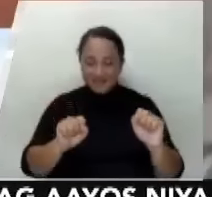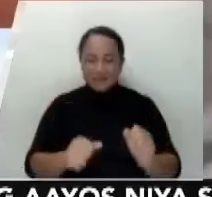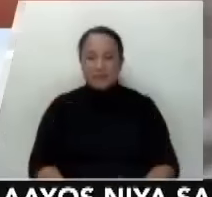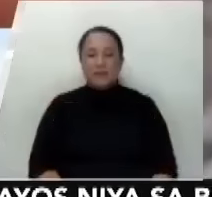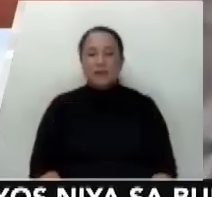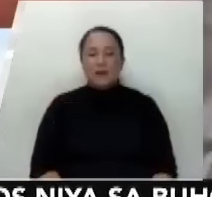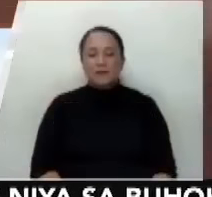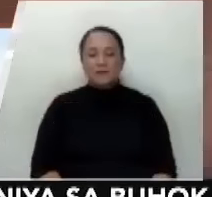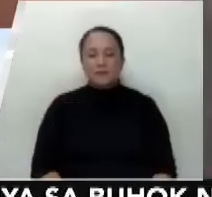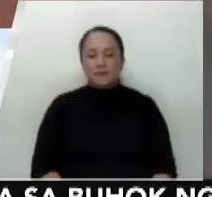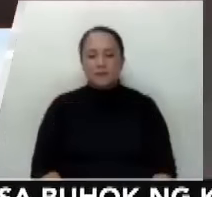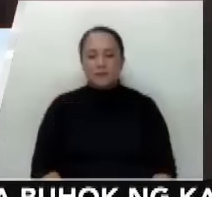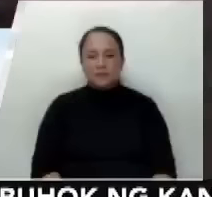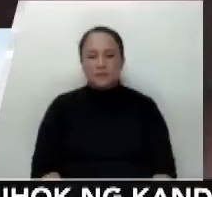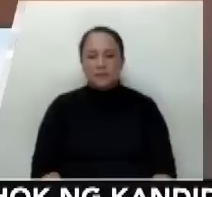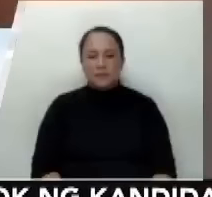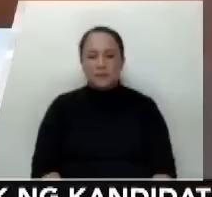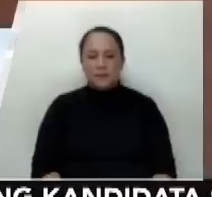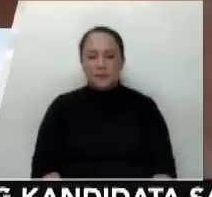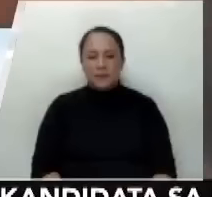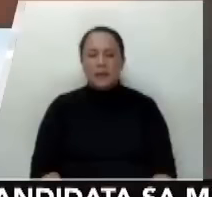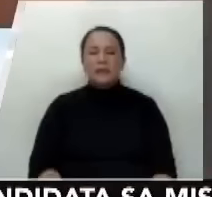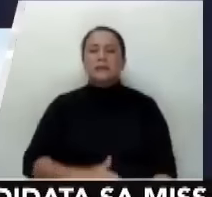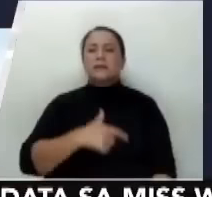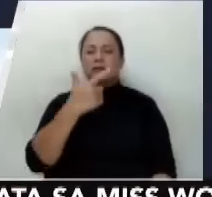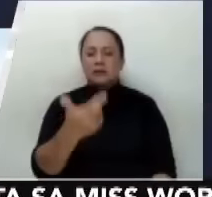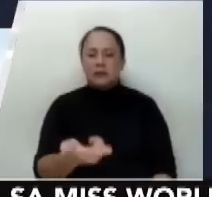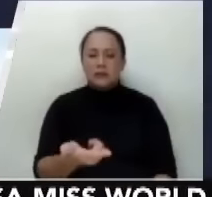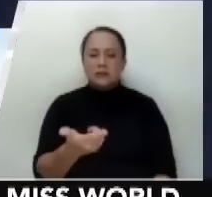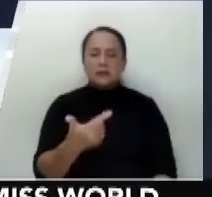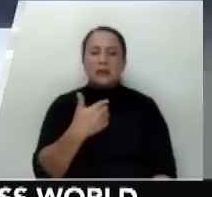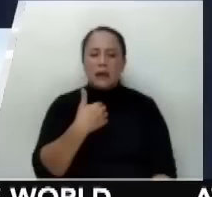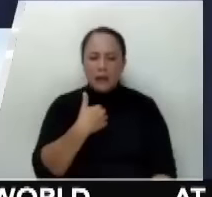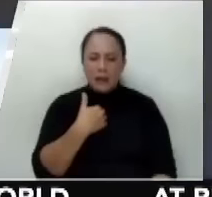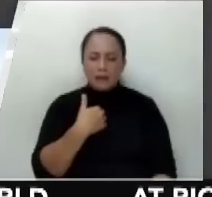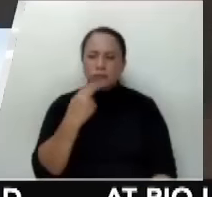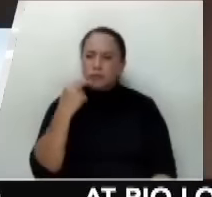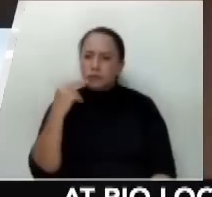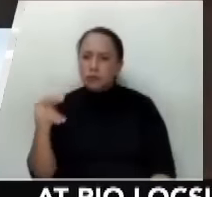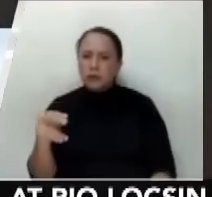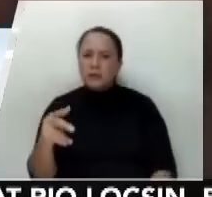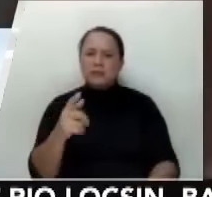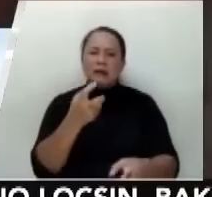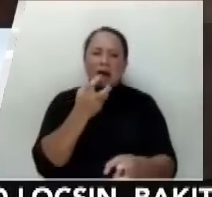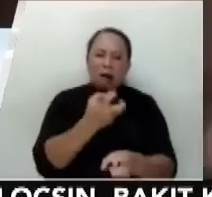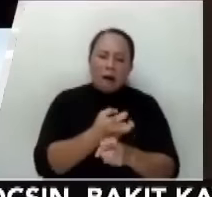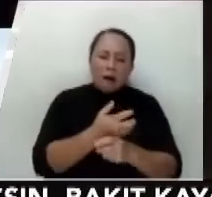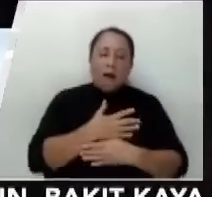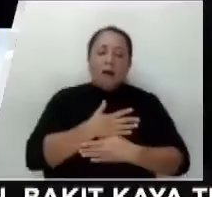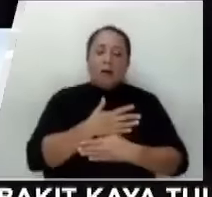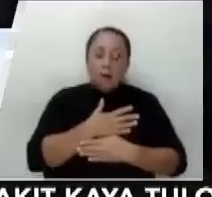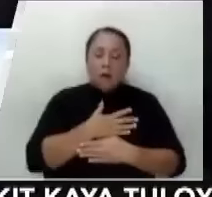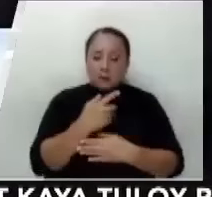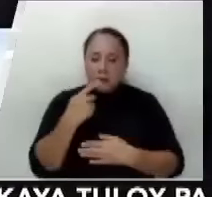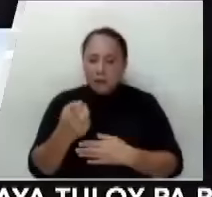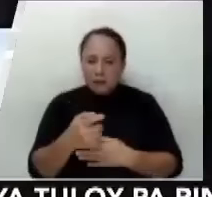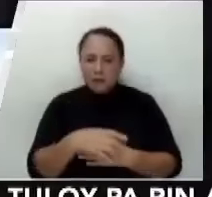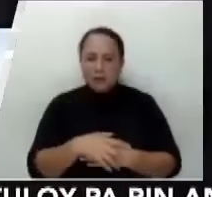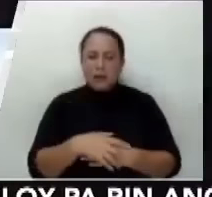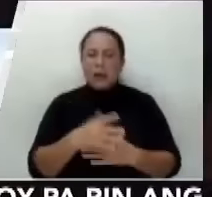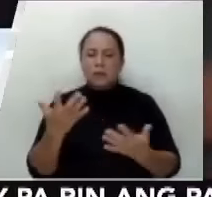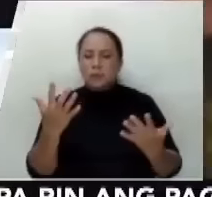Black Rider. Kasunod nito, lumabas ang balitang nahirapan umanong huminga ang aktres at wala